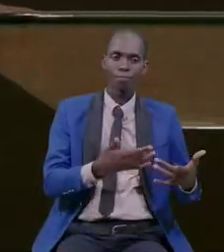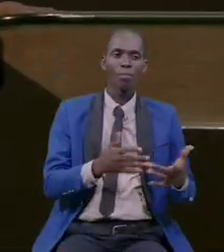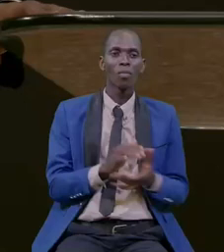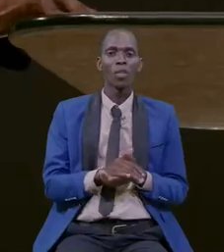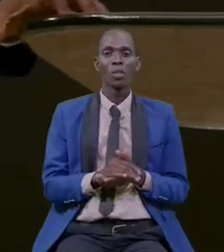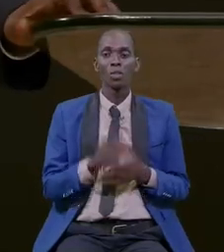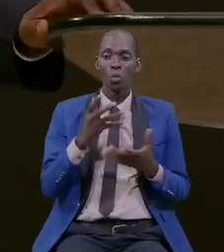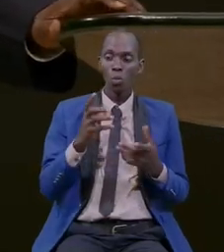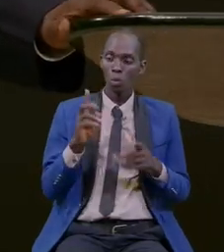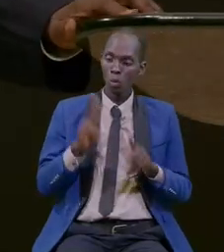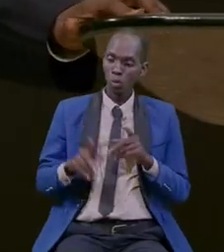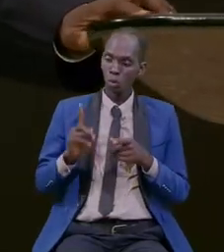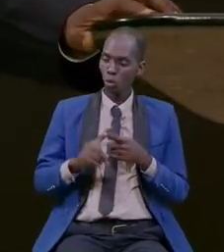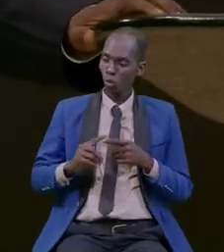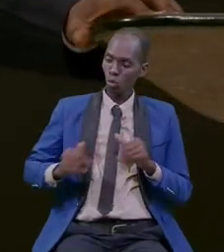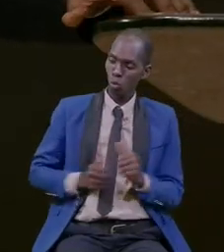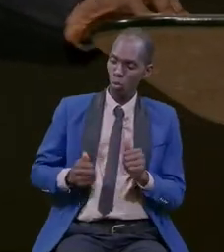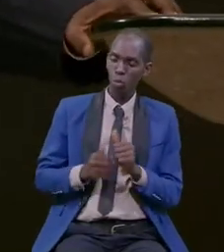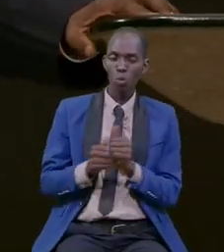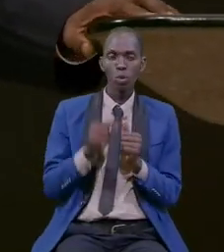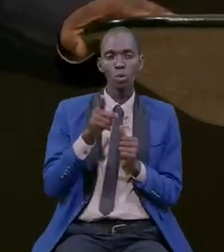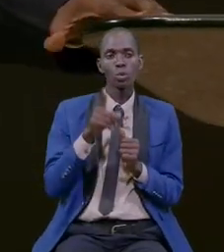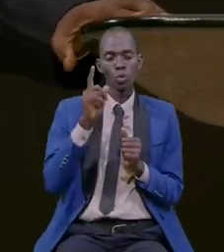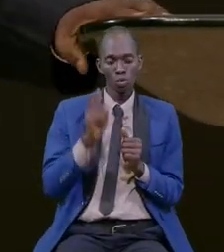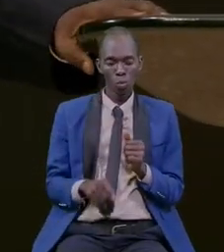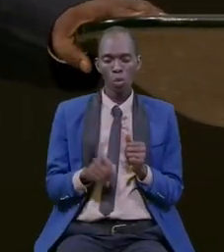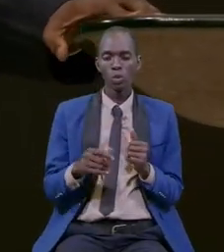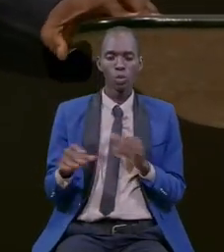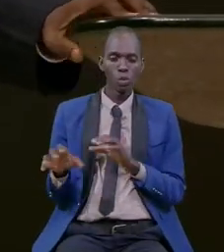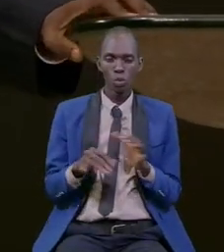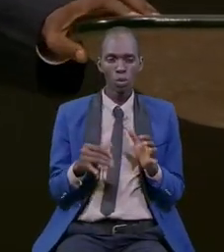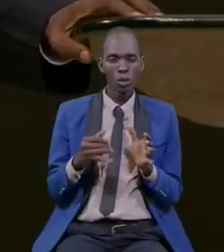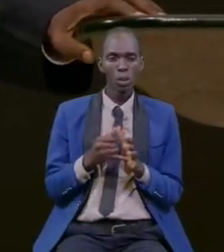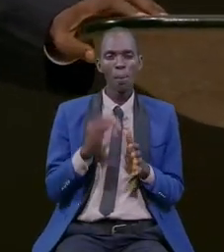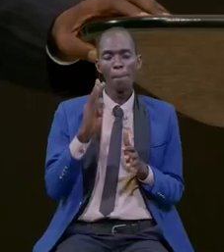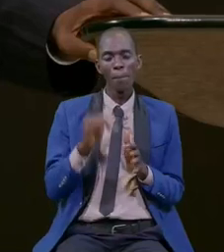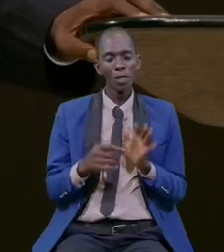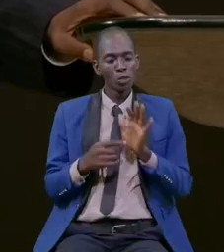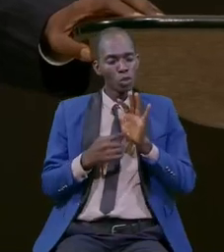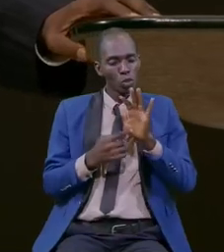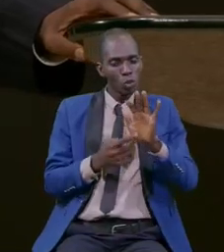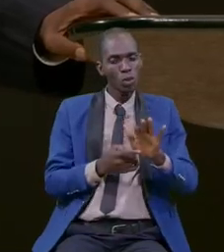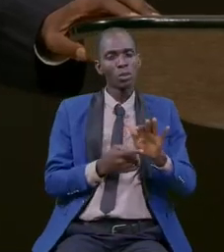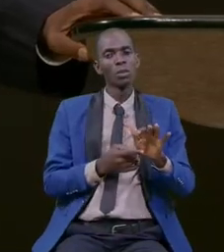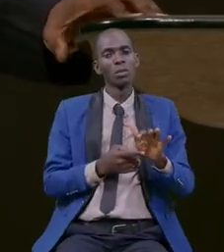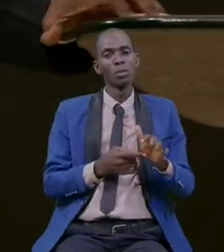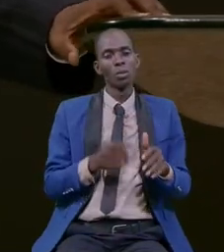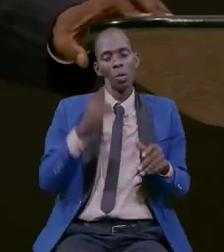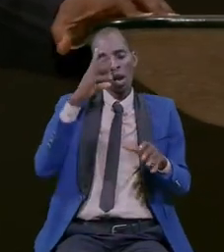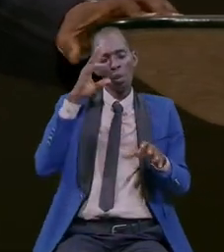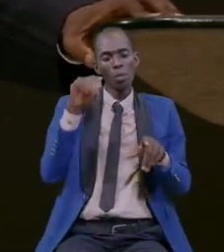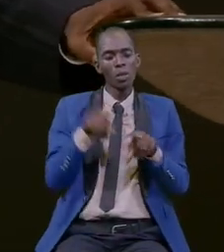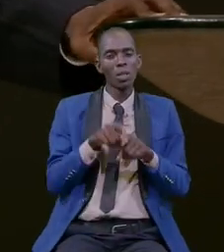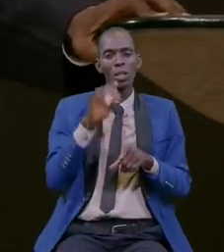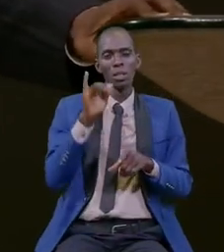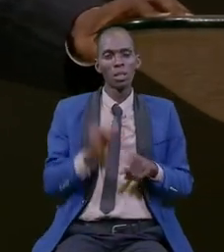ajoutez et l'amour fraternel vous devez considérer ceci est-ce que tu es là il ne va pas m'obéir je sais qu'il ne va pas